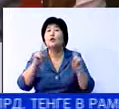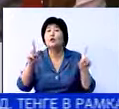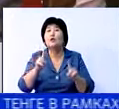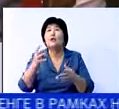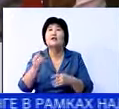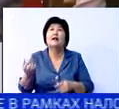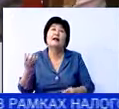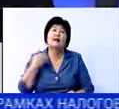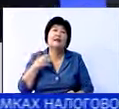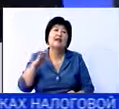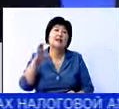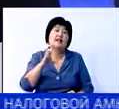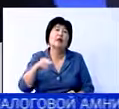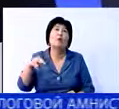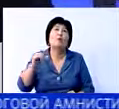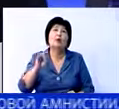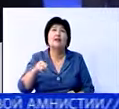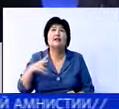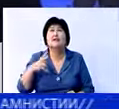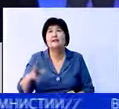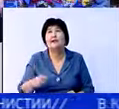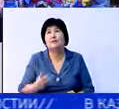удостоена кызылординка Салтанат Муратхызы.